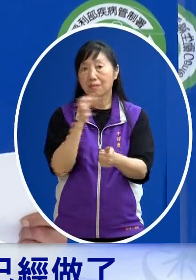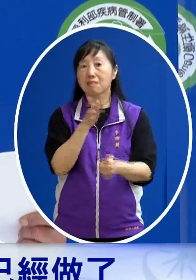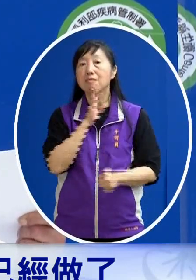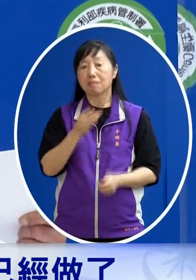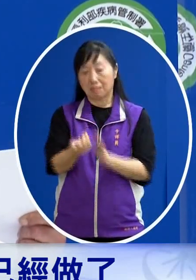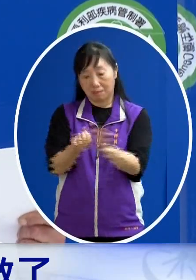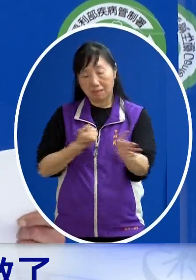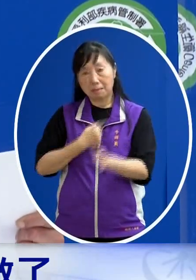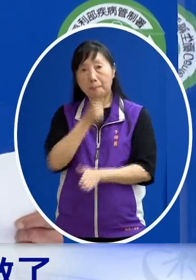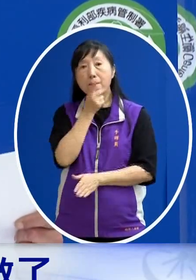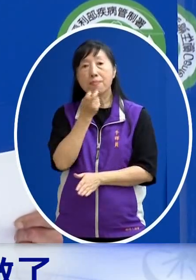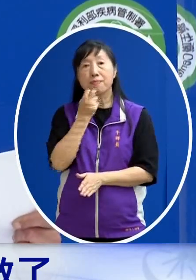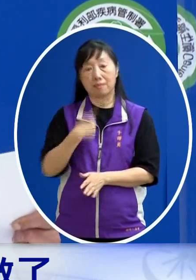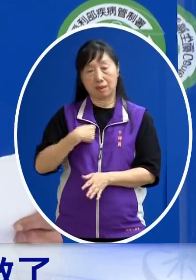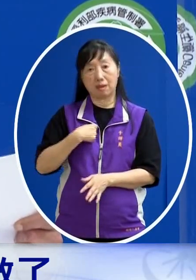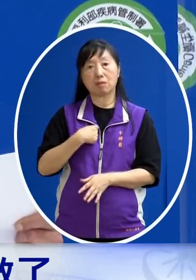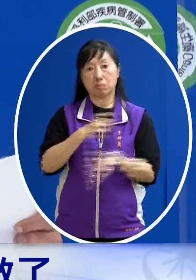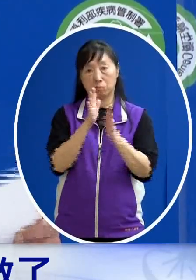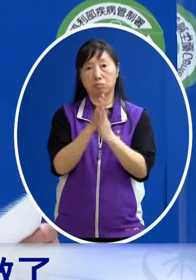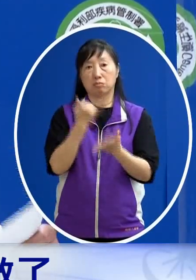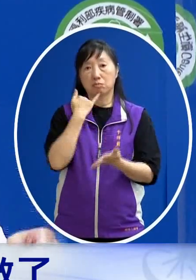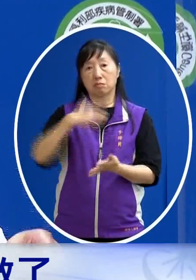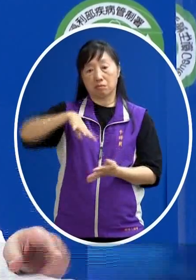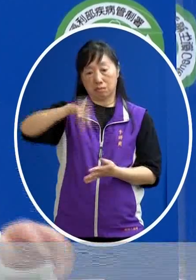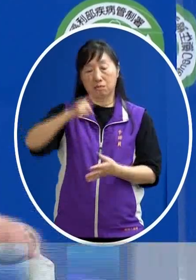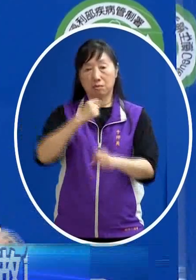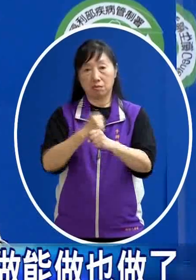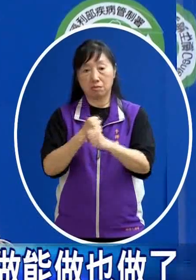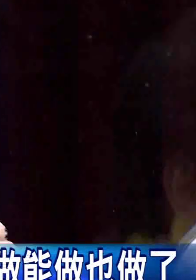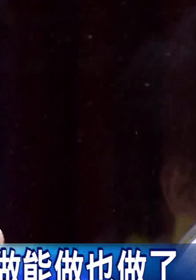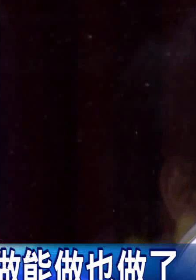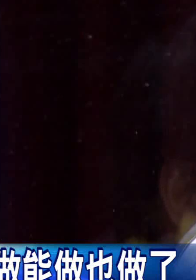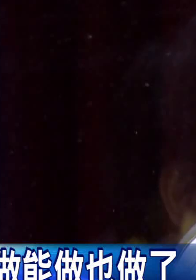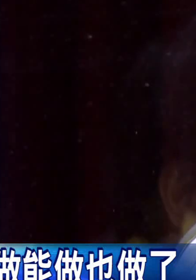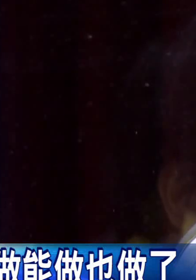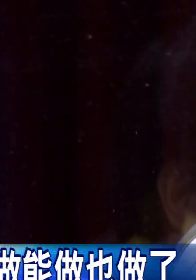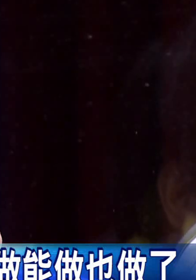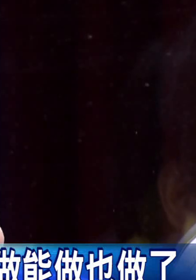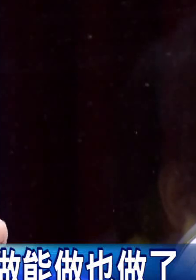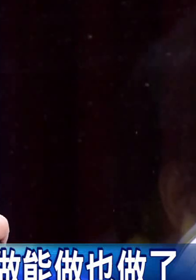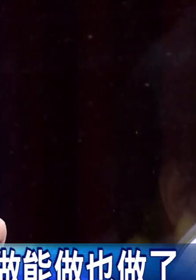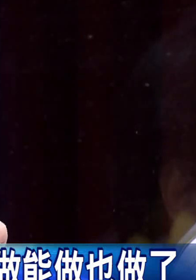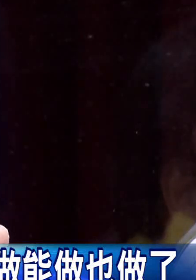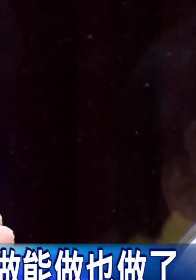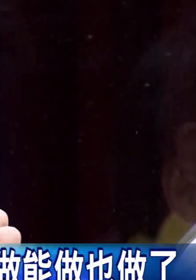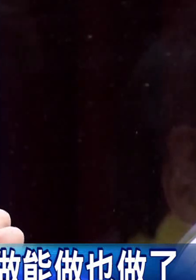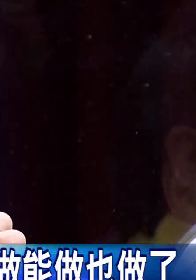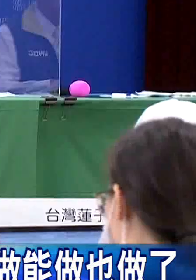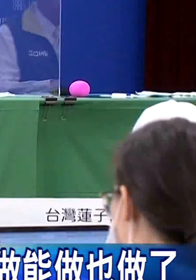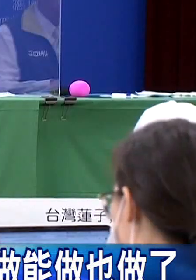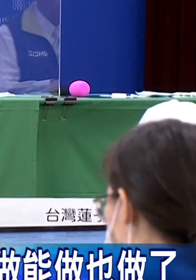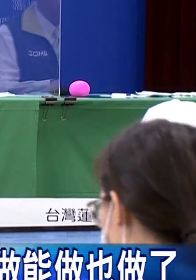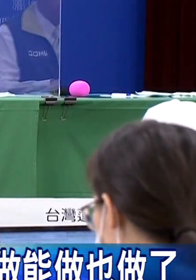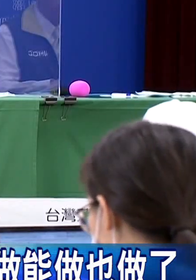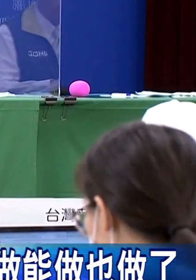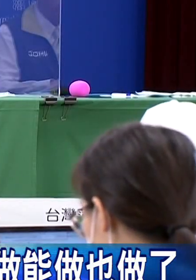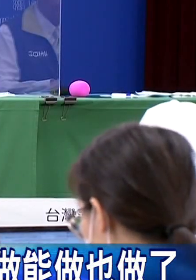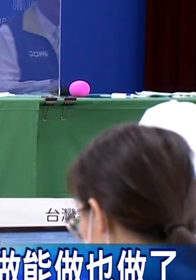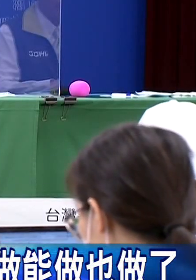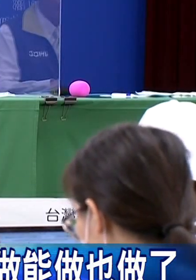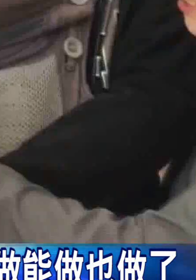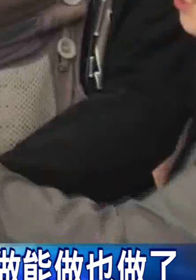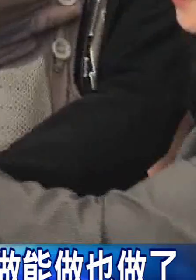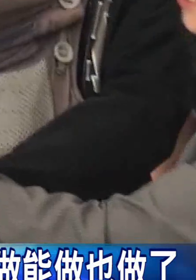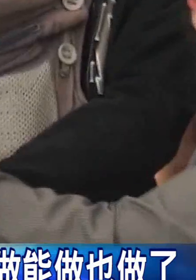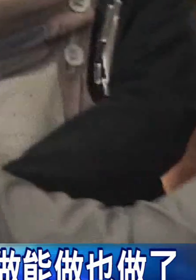做了，中央会做也能做也做了。 大声为中央喊冤。陈时中虽然否认有参选2022新北市长的规